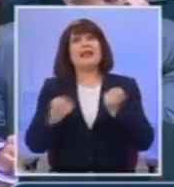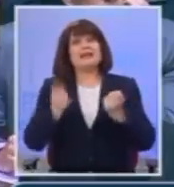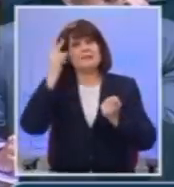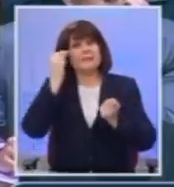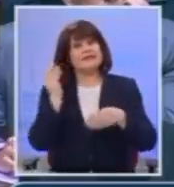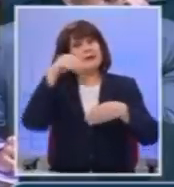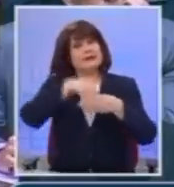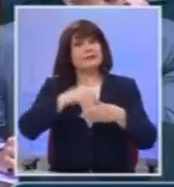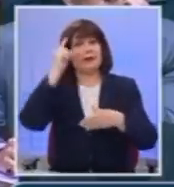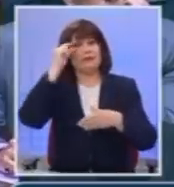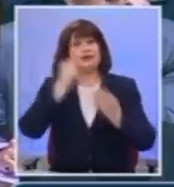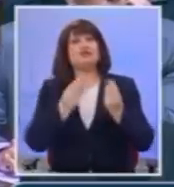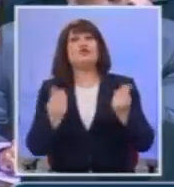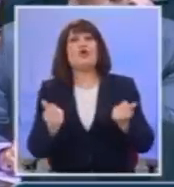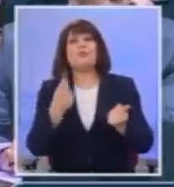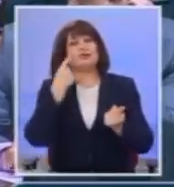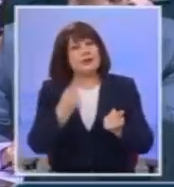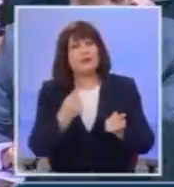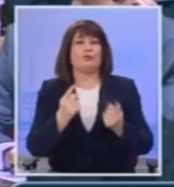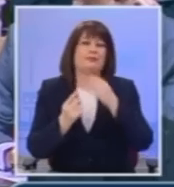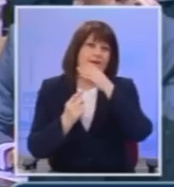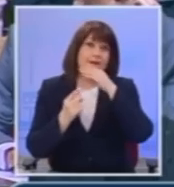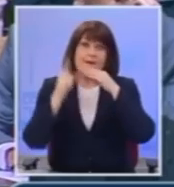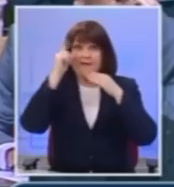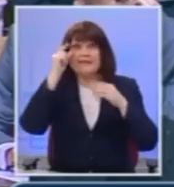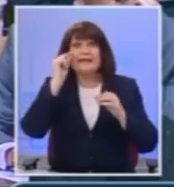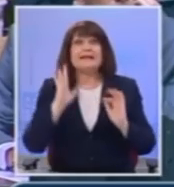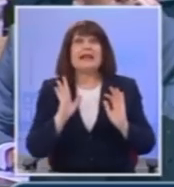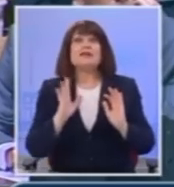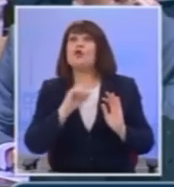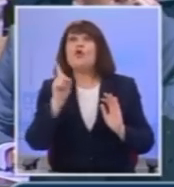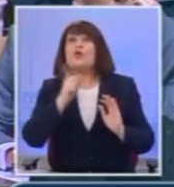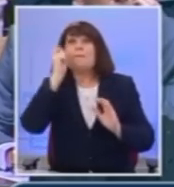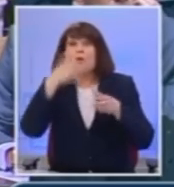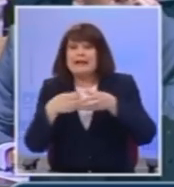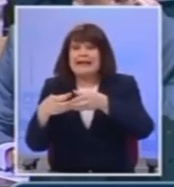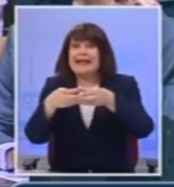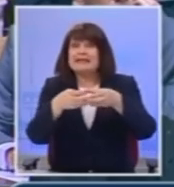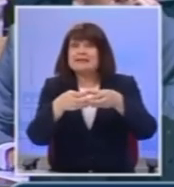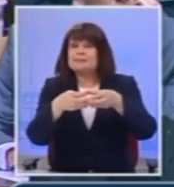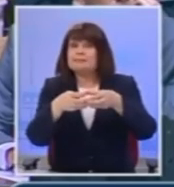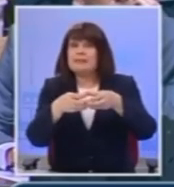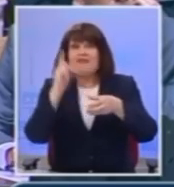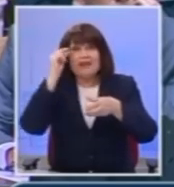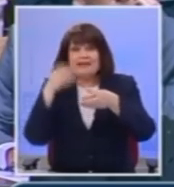Θα πρέπει να βρούμε έναν τρόπο οι φοιτητές να έχουν λόγο, όχι οι κομματικές παρατάξεις να έχουν λόγο, όχι